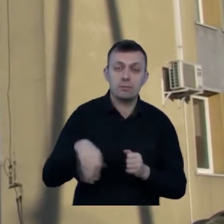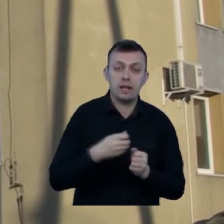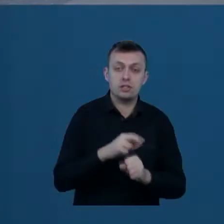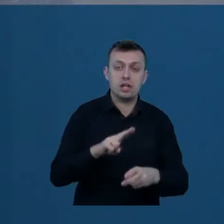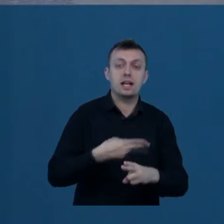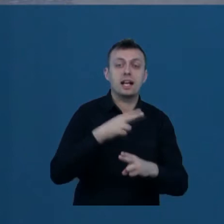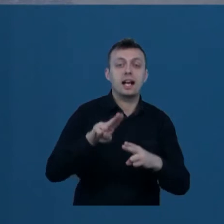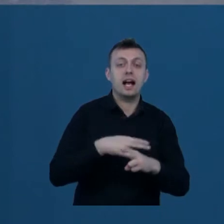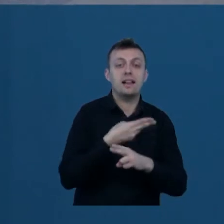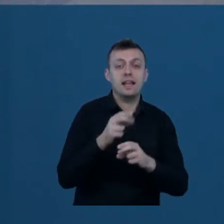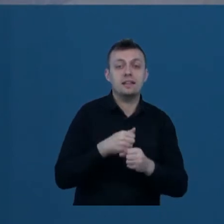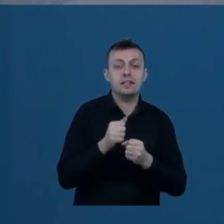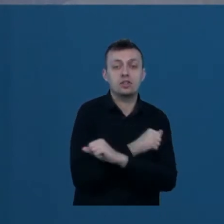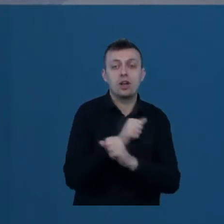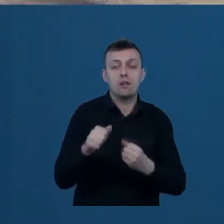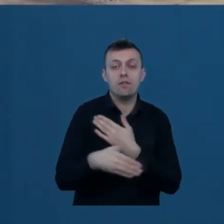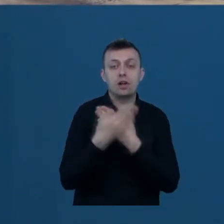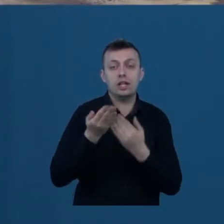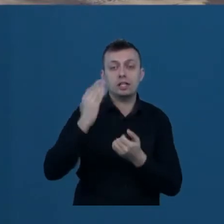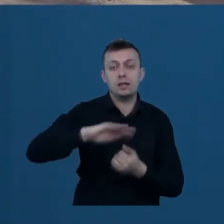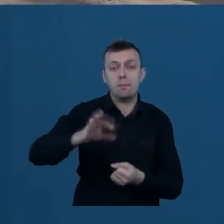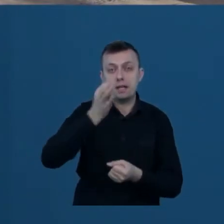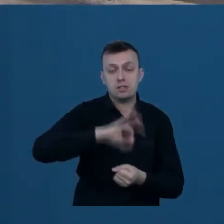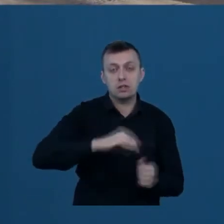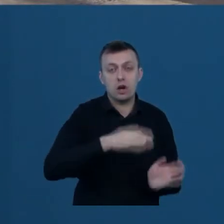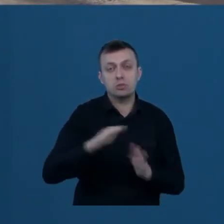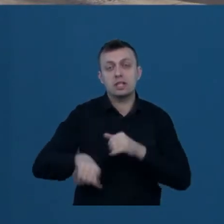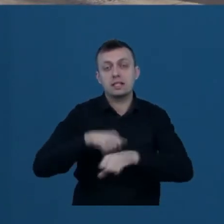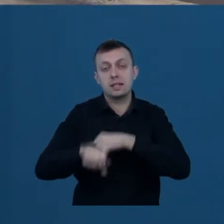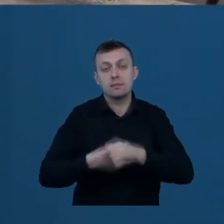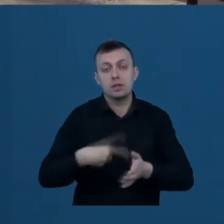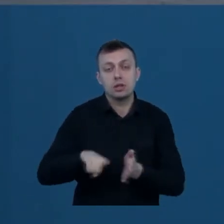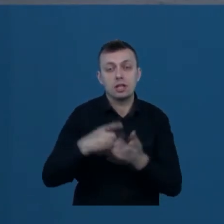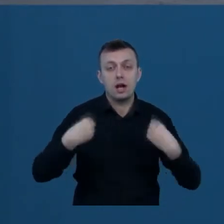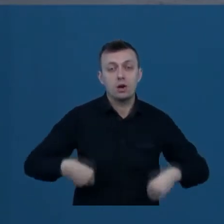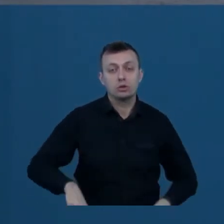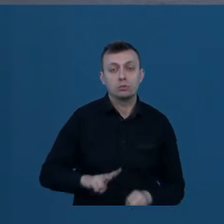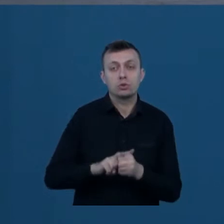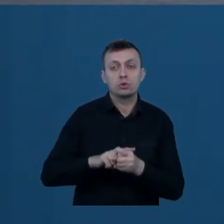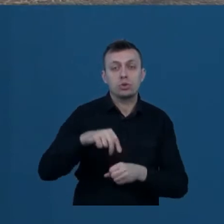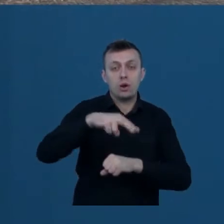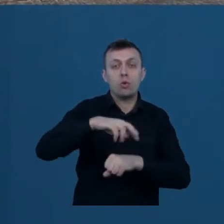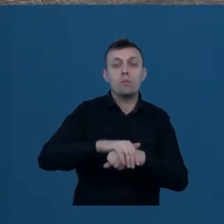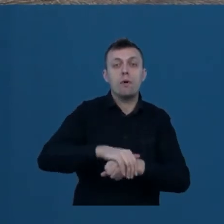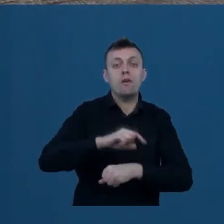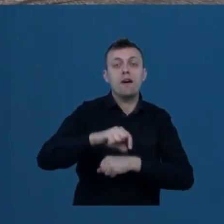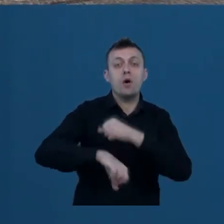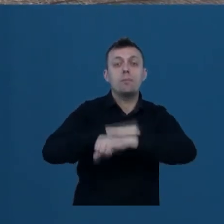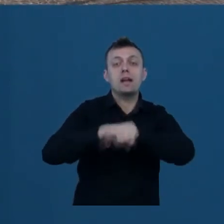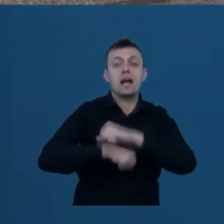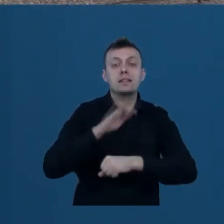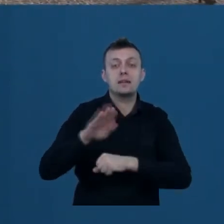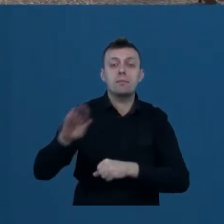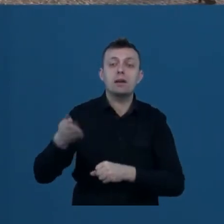całej tragedii. Kalendarz w 2017 roku układa się korzystnie dla pracowników zatrudnionych w oparciu o umowę o